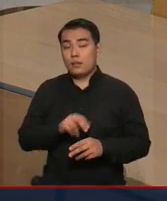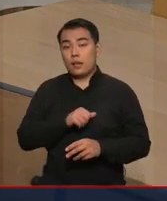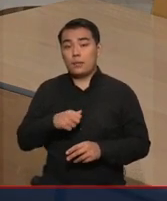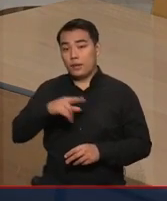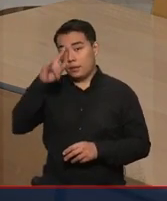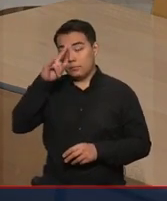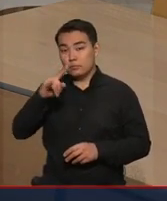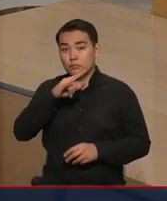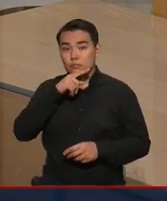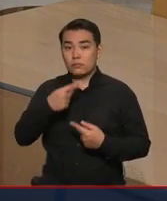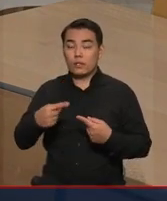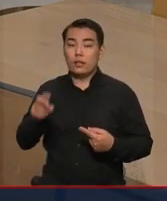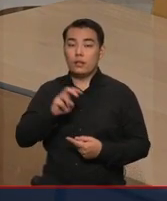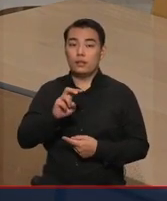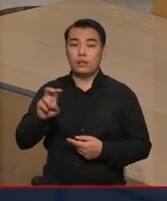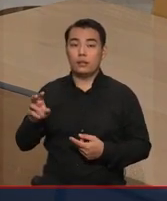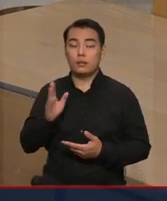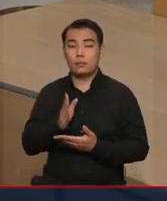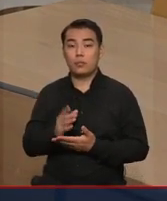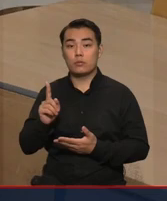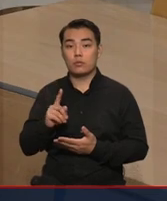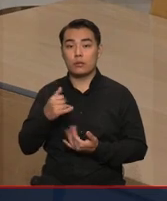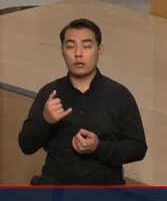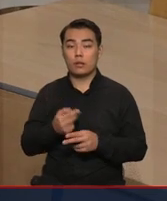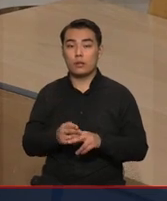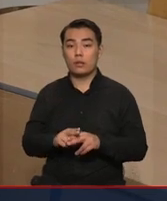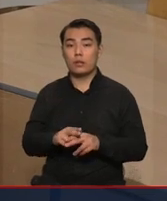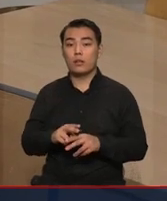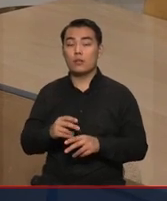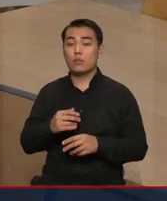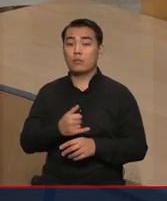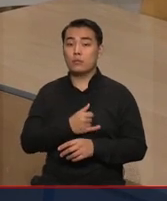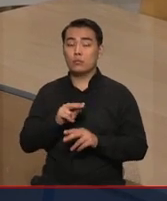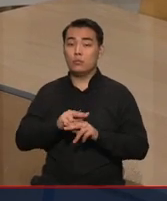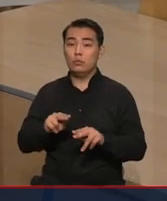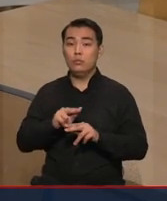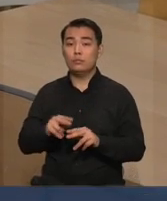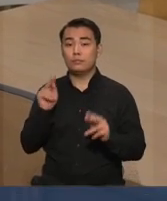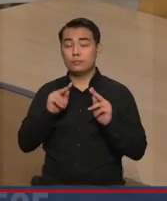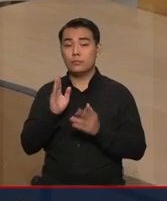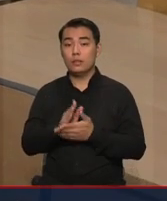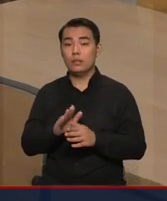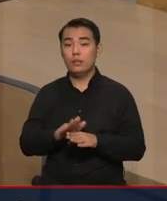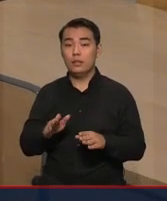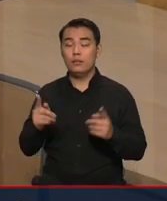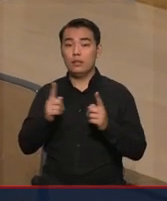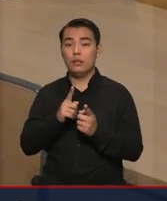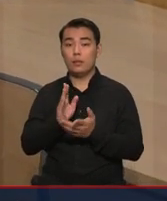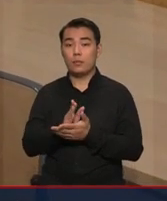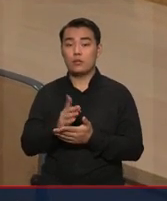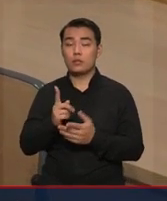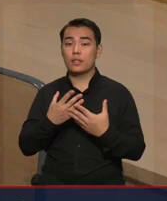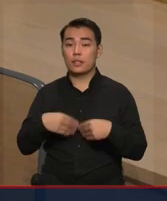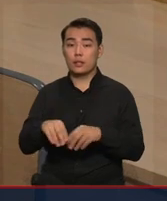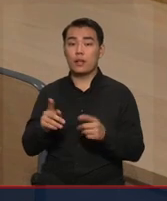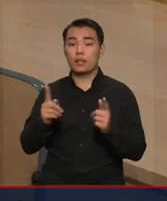Қазақстан түкір-түкіріне барып жүремін, мұғалімдерді үйретемін, балалармен кездесемін, ата-аналарды